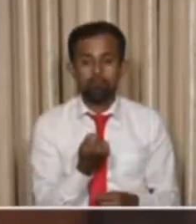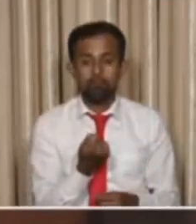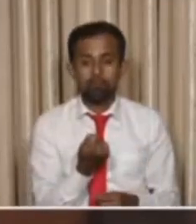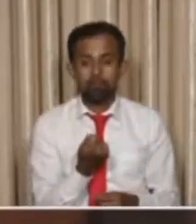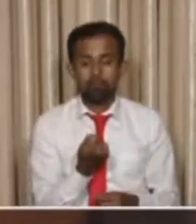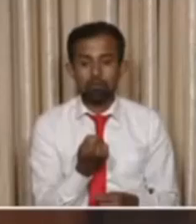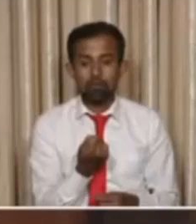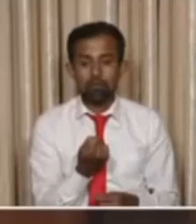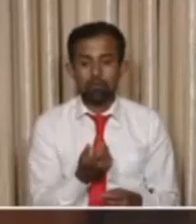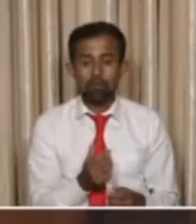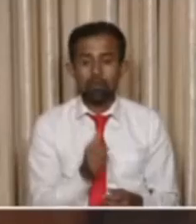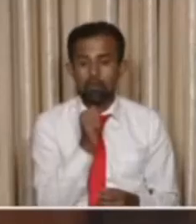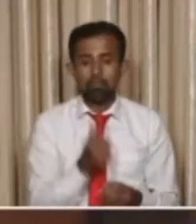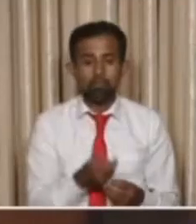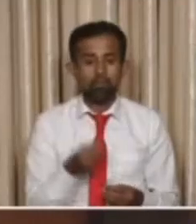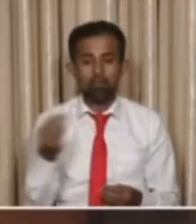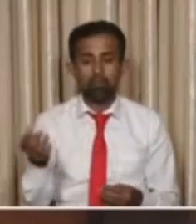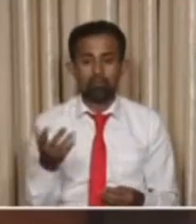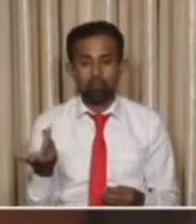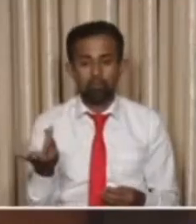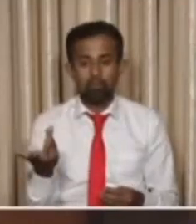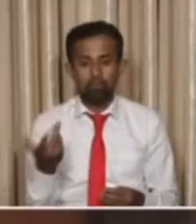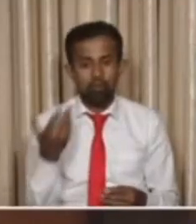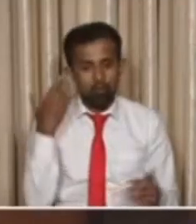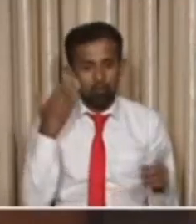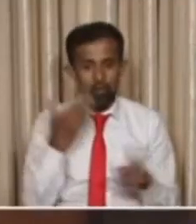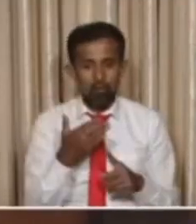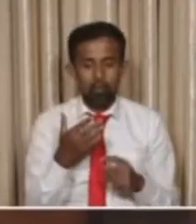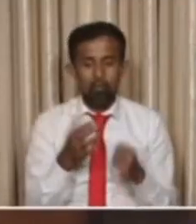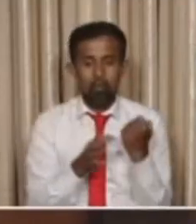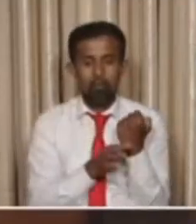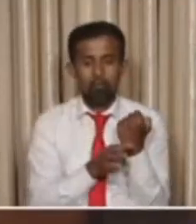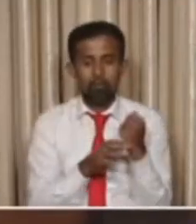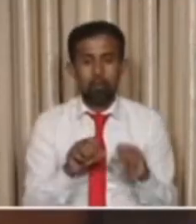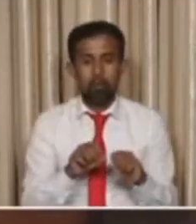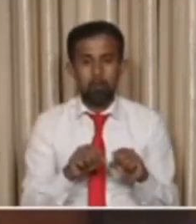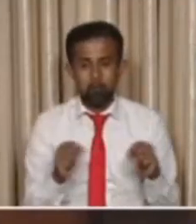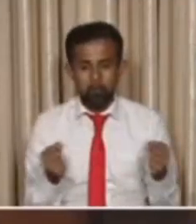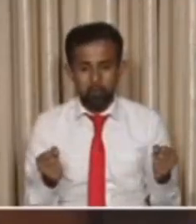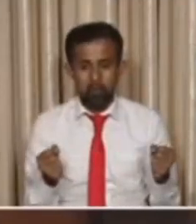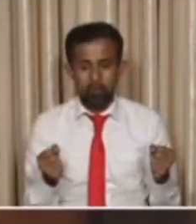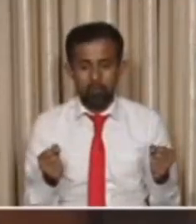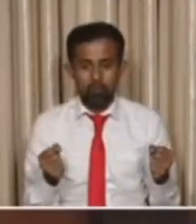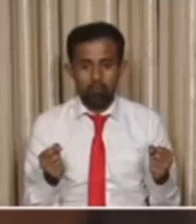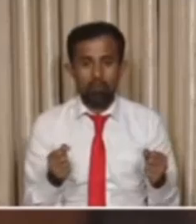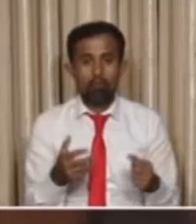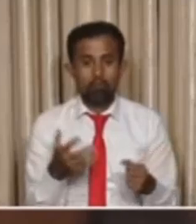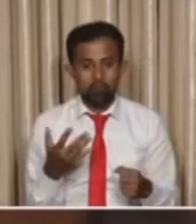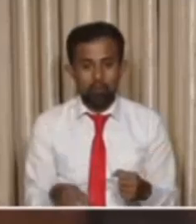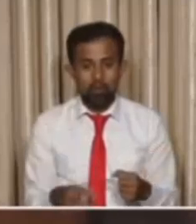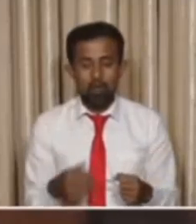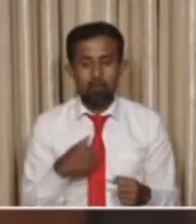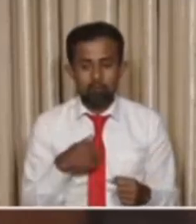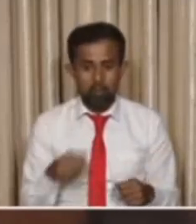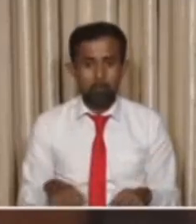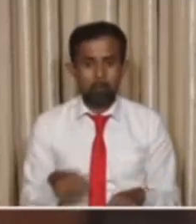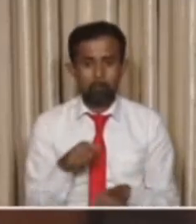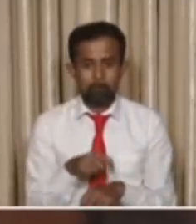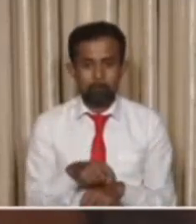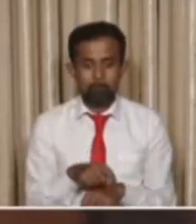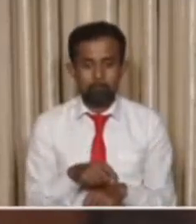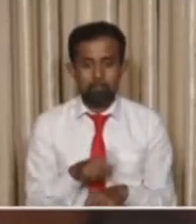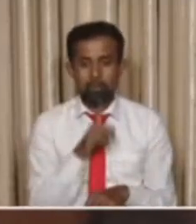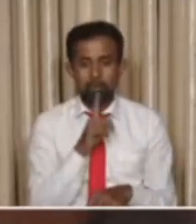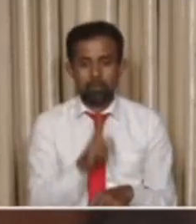ஜனாதிபதிக்கு விரும்பிய பொழுது பாராளுமன்றத்தில் இருக்கும் பாராளுமன்ற அவருடைய அல்ல கைகளை வைத்துக் கொண்டு சிறப்புரிமையை எழுப்பி நீதிமன்றங்களுக்கு